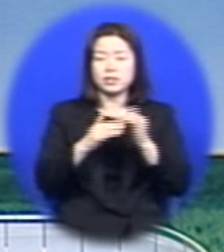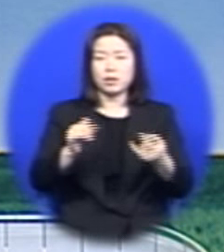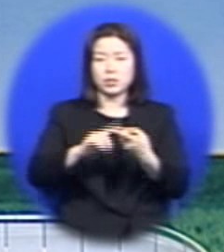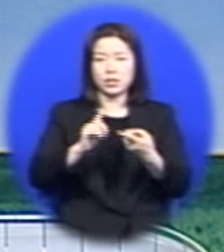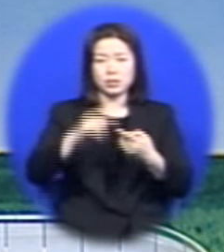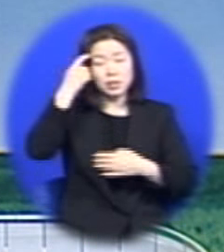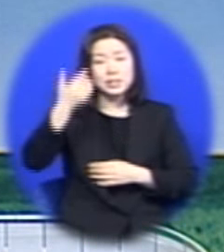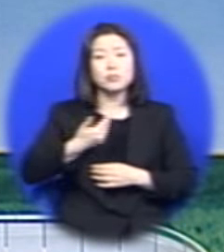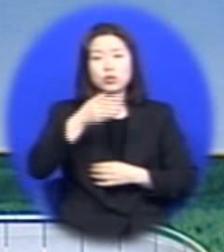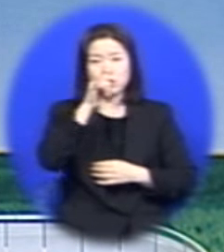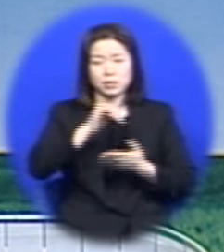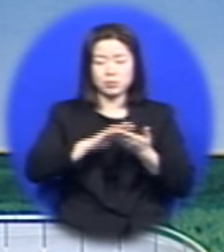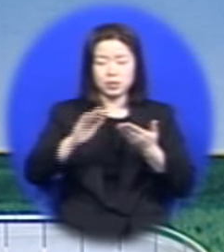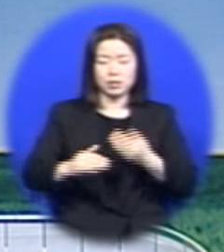겁니다.